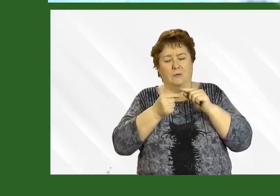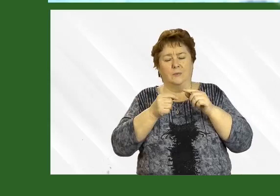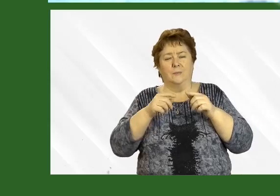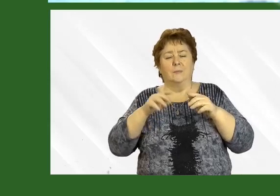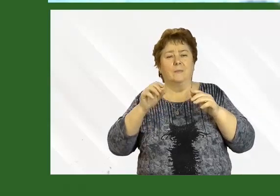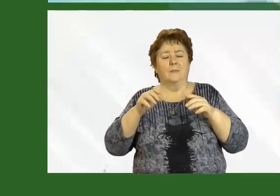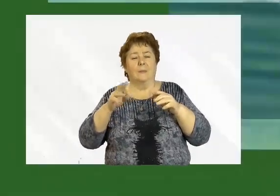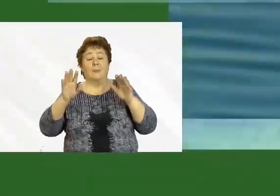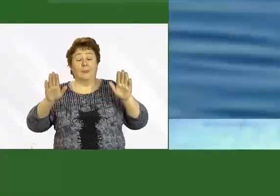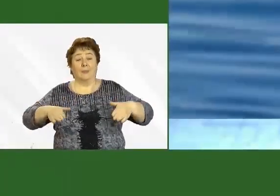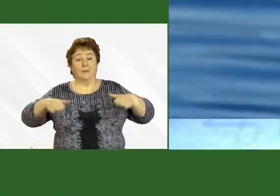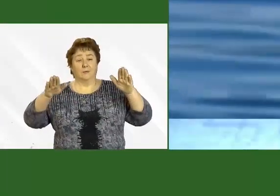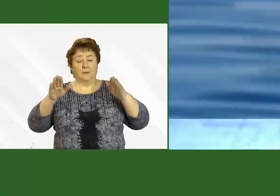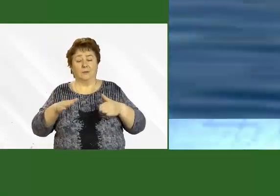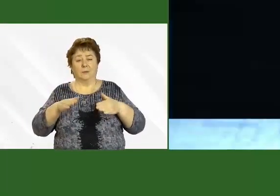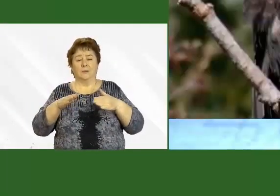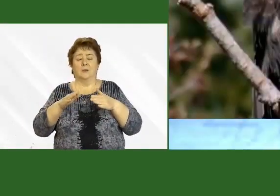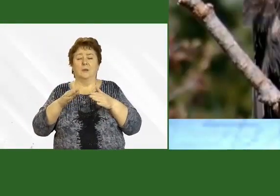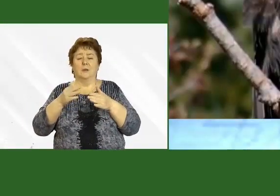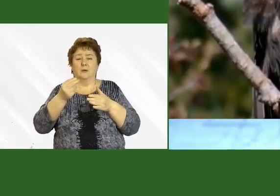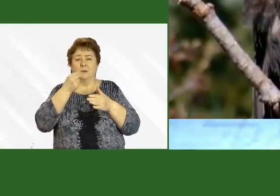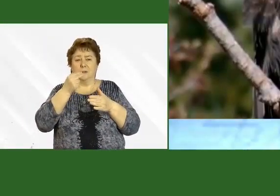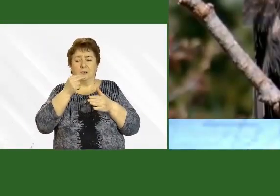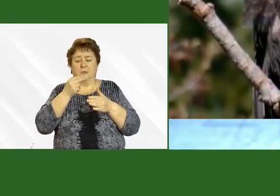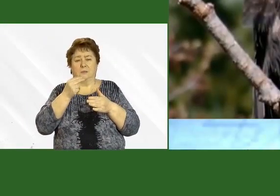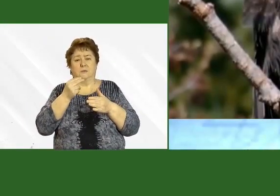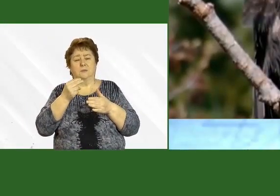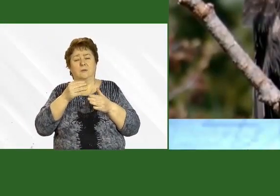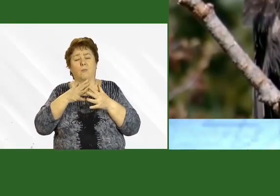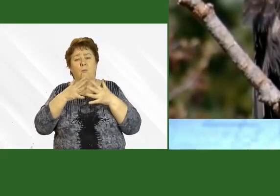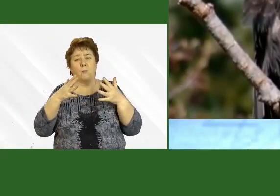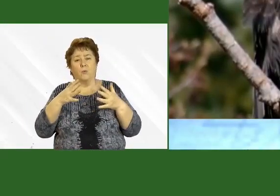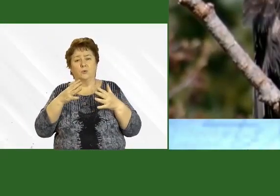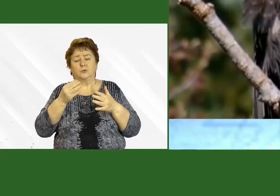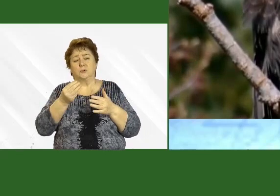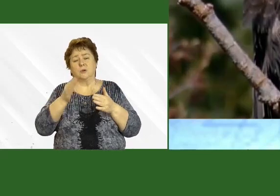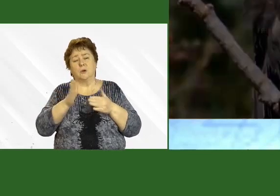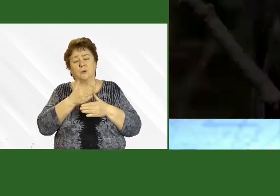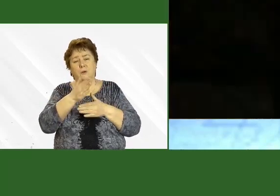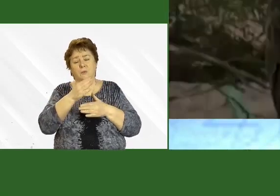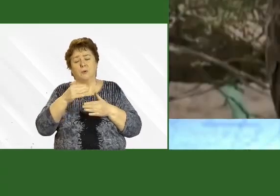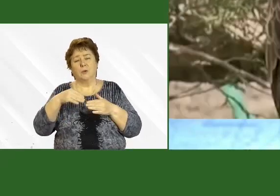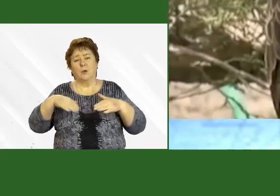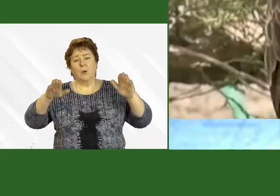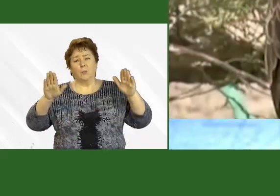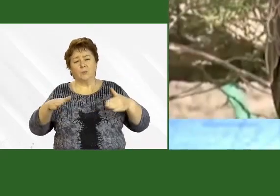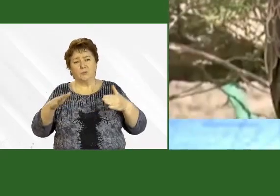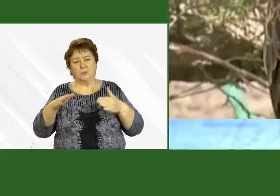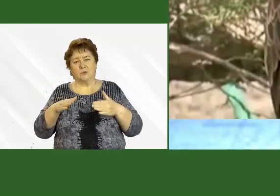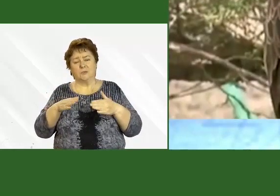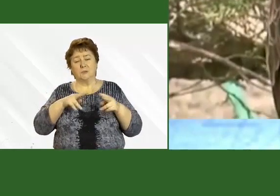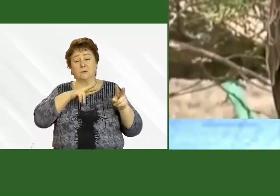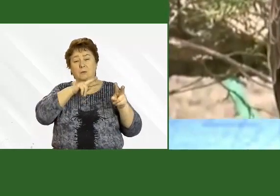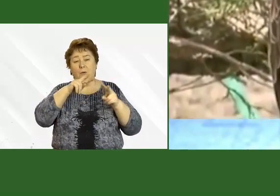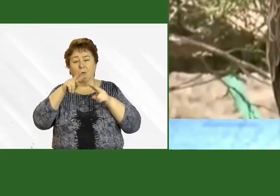лету но предпочитает есть рыбу по этой причине птицы концентрируется